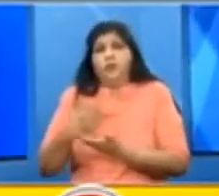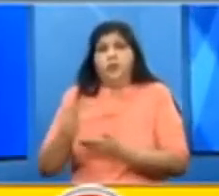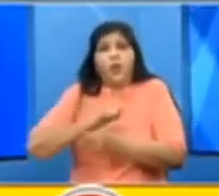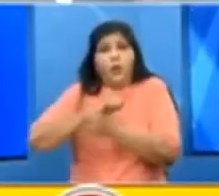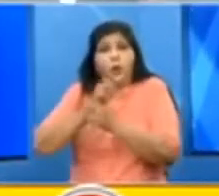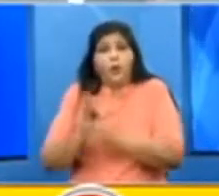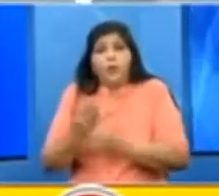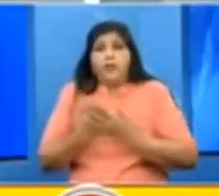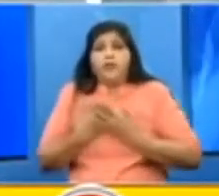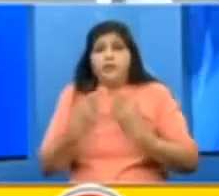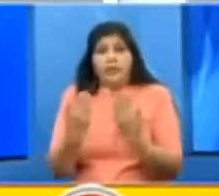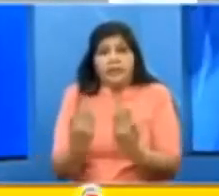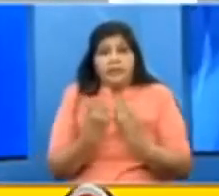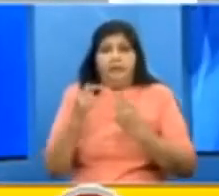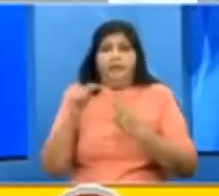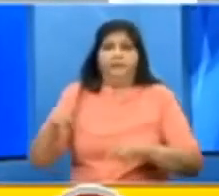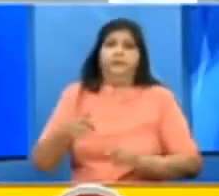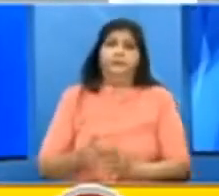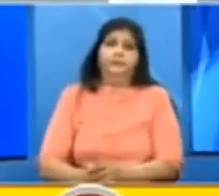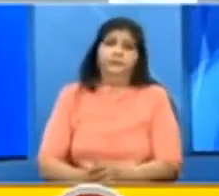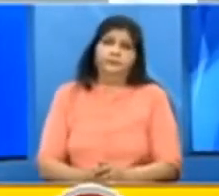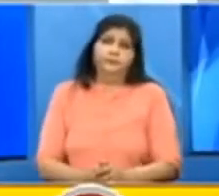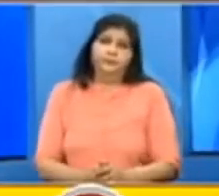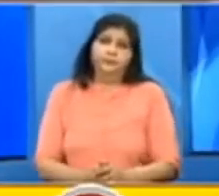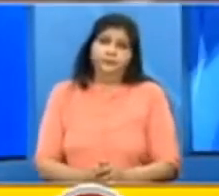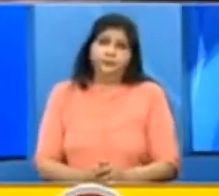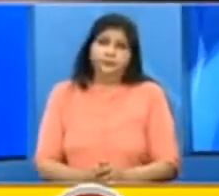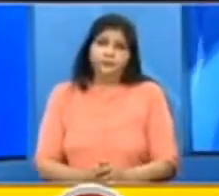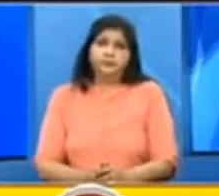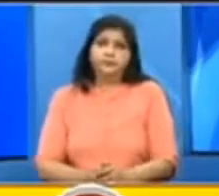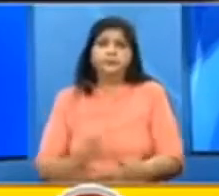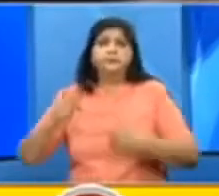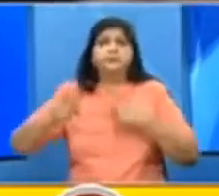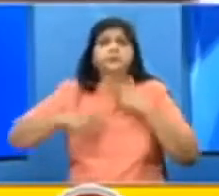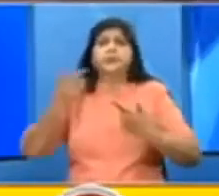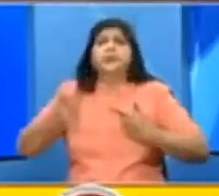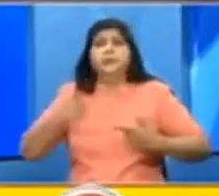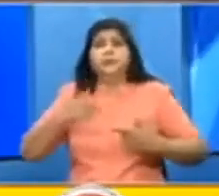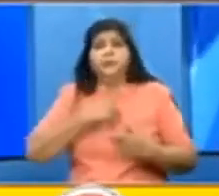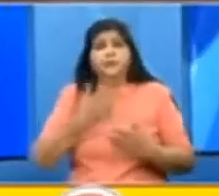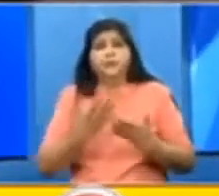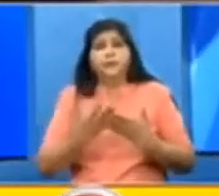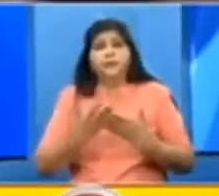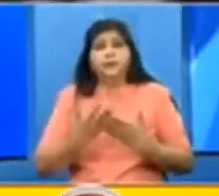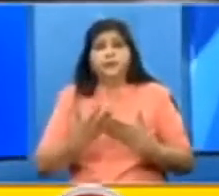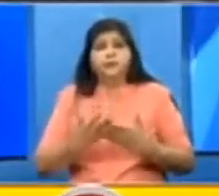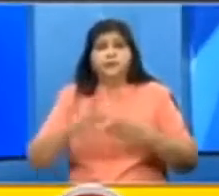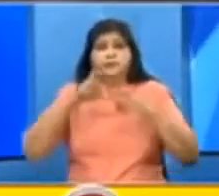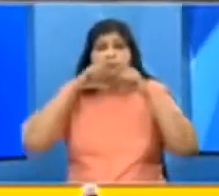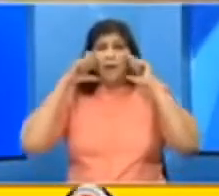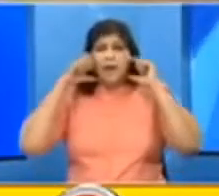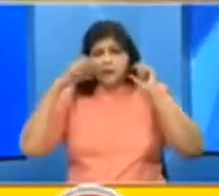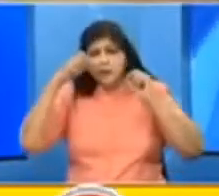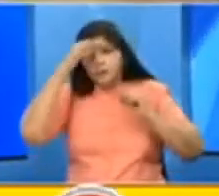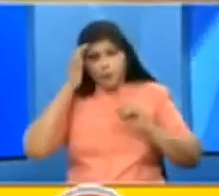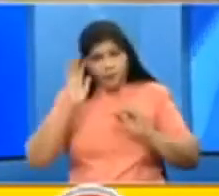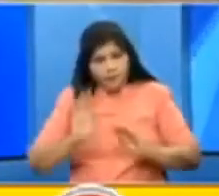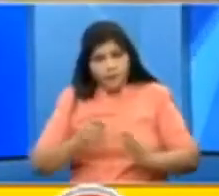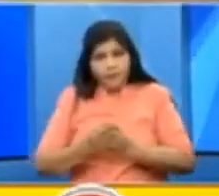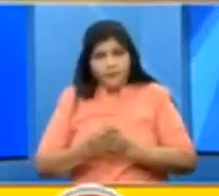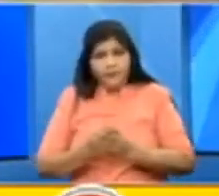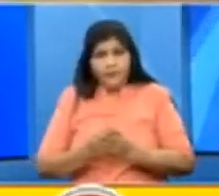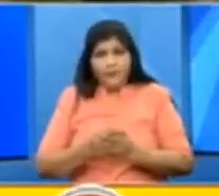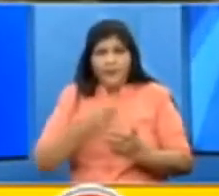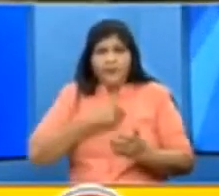हमें कोरोना से बचा सकते हैं। कभी कभी हमें मास्क से तकलीफ होती है और